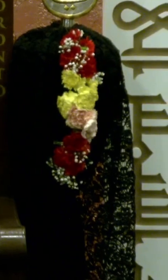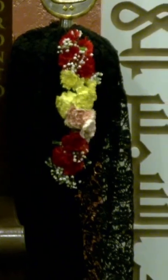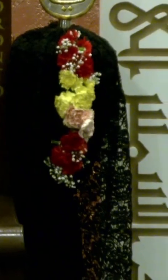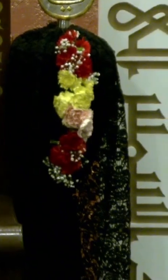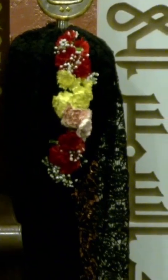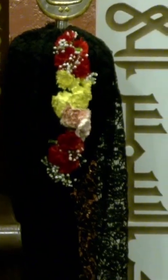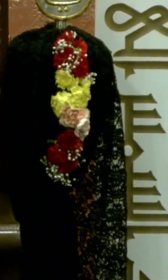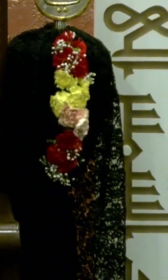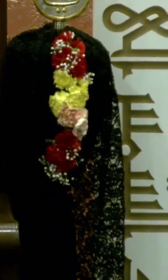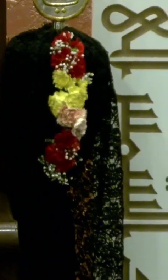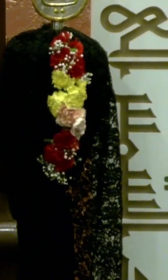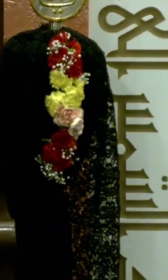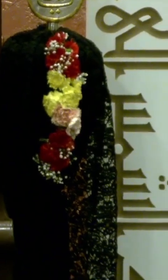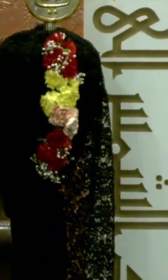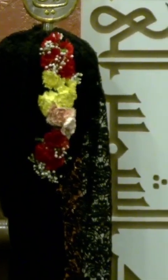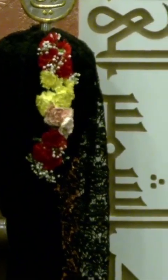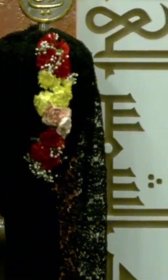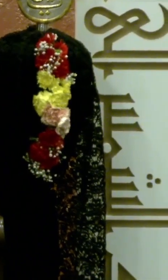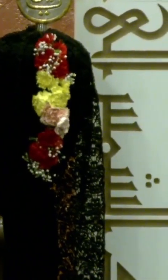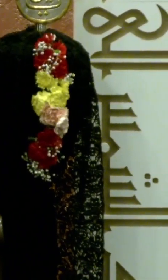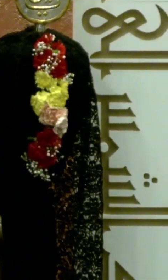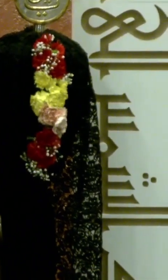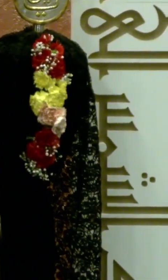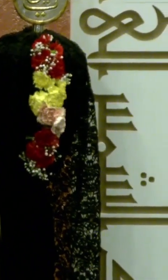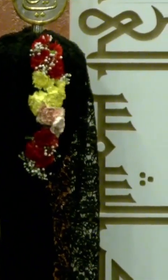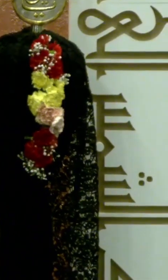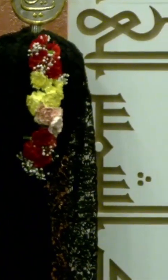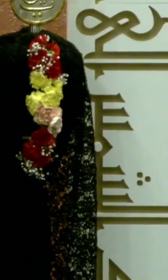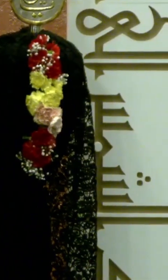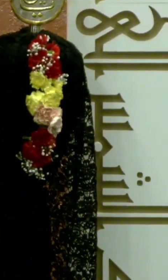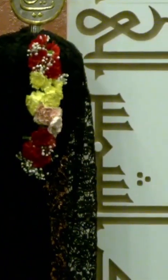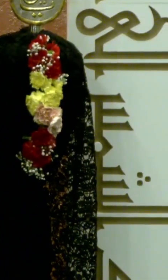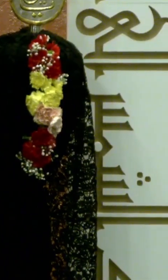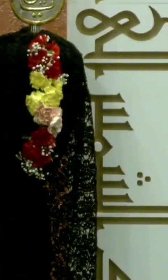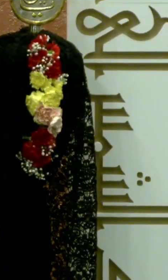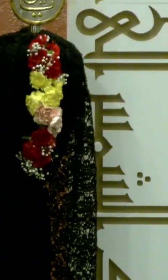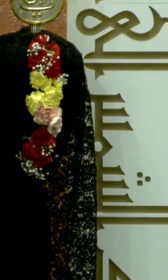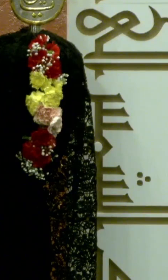مسلمون. آمنا بالله